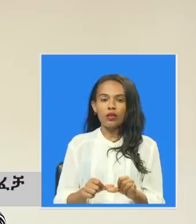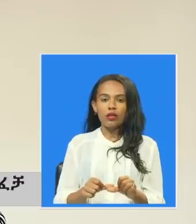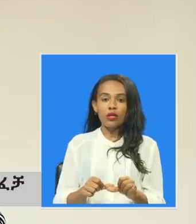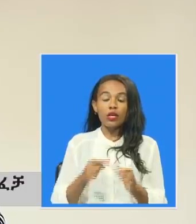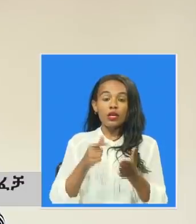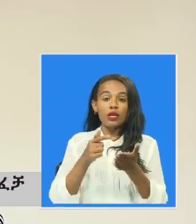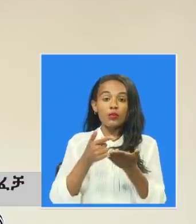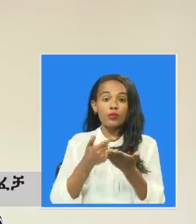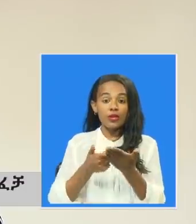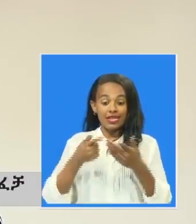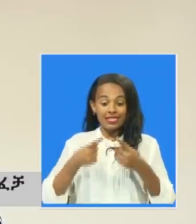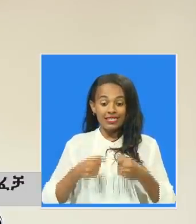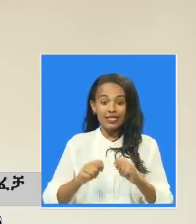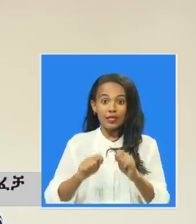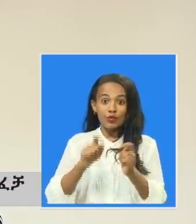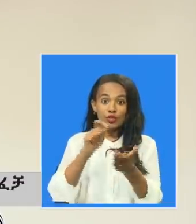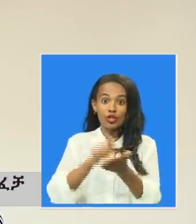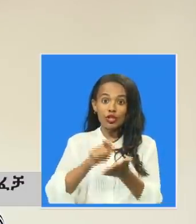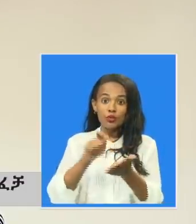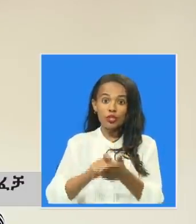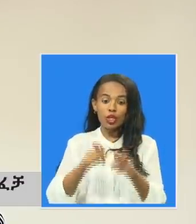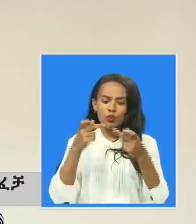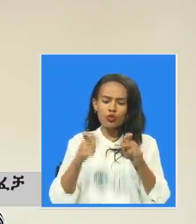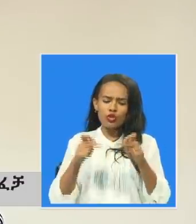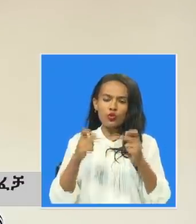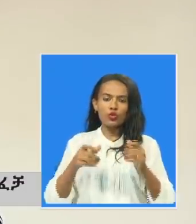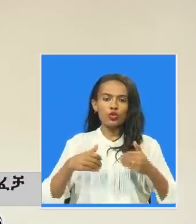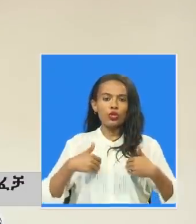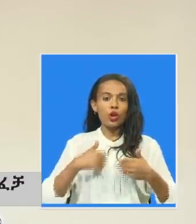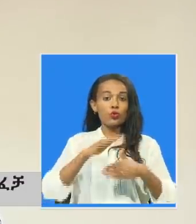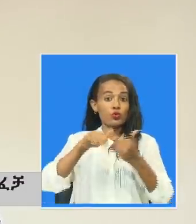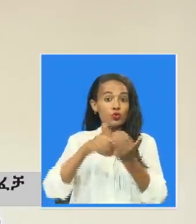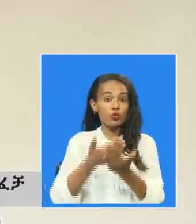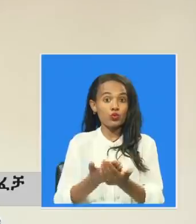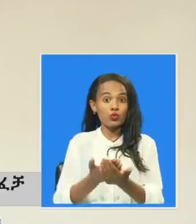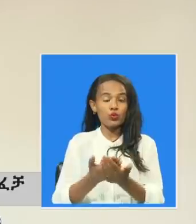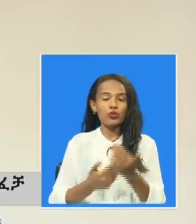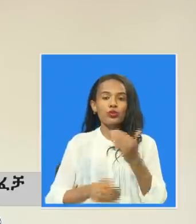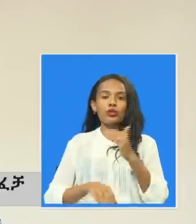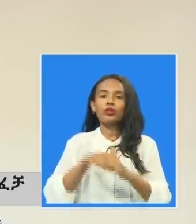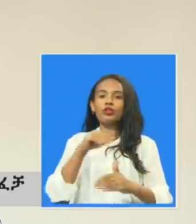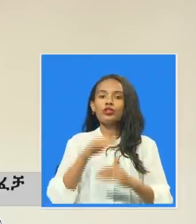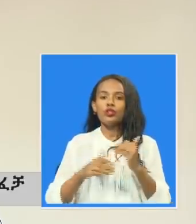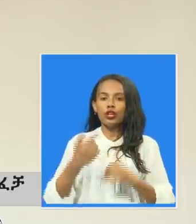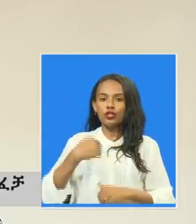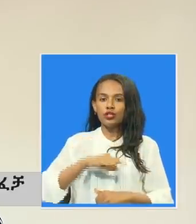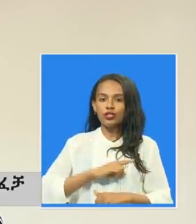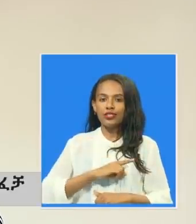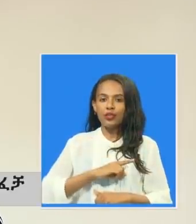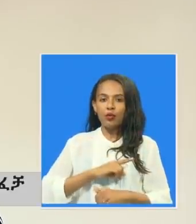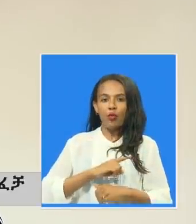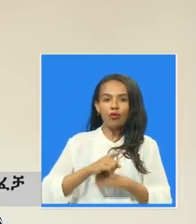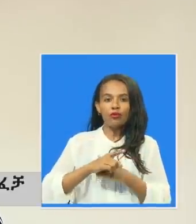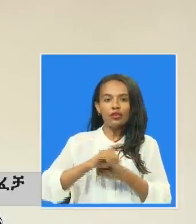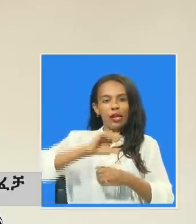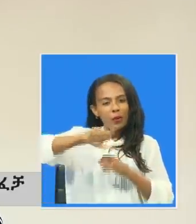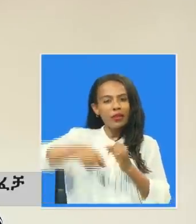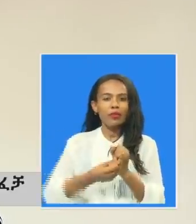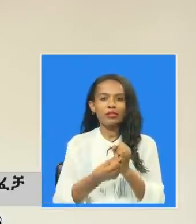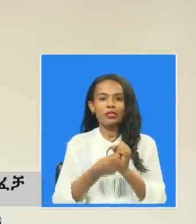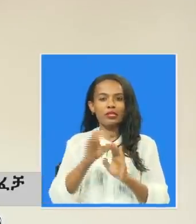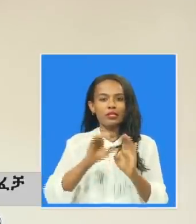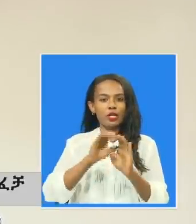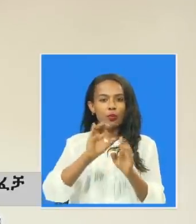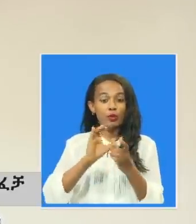በእነዚህ ጥረቶች የተመዘገቡ ድሎች እንዳሉ ሁሉ እጃችንን ለመጠምዘዝ